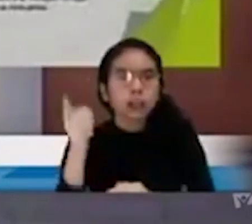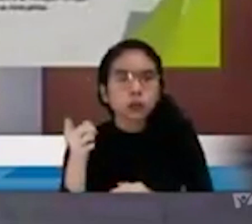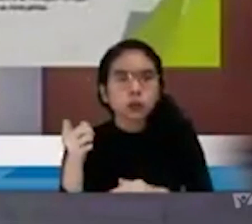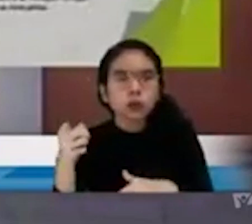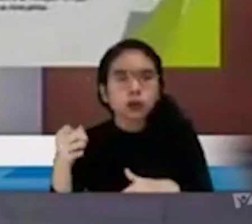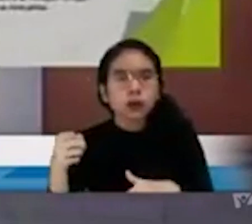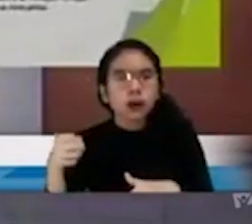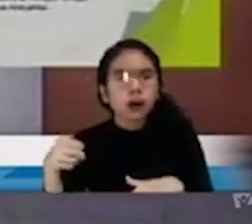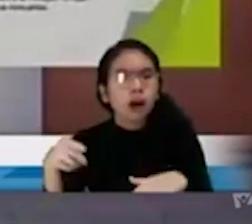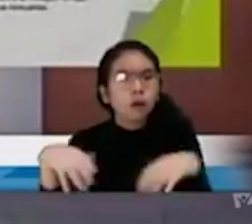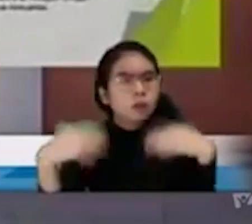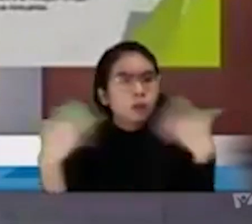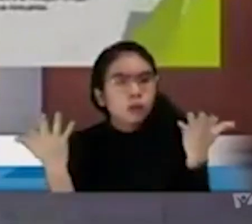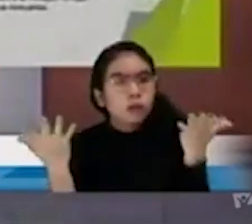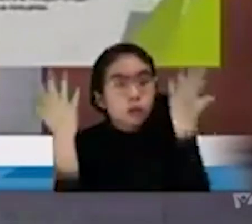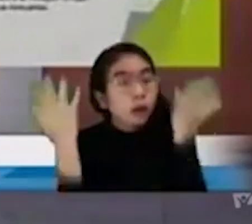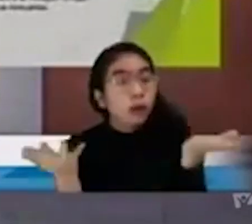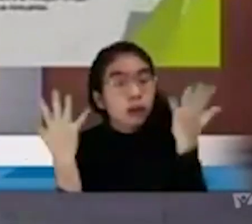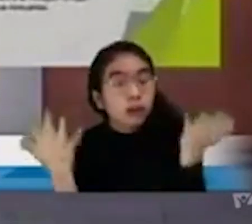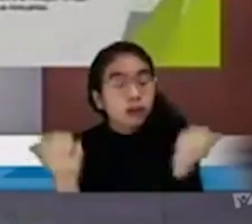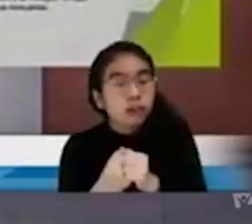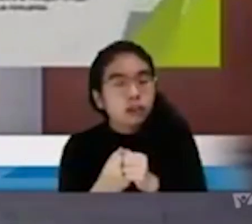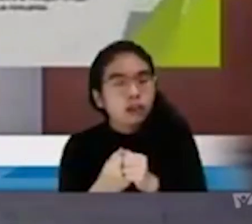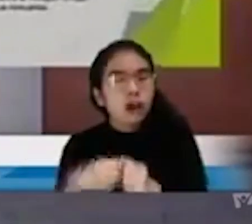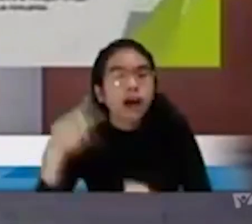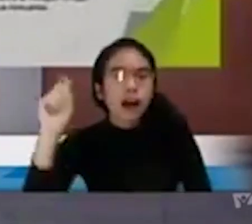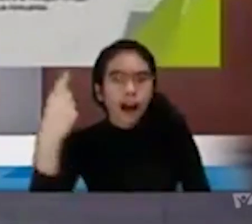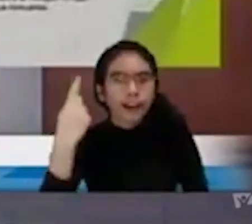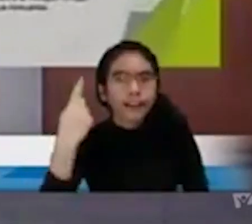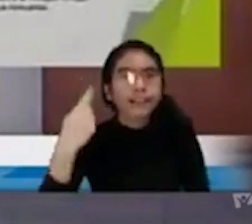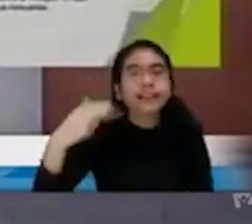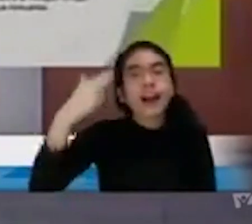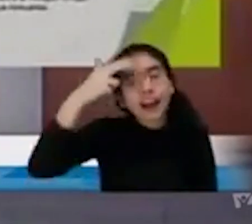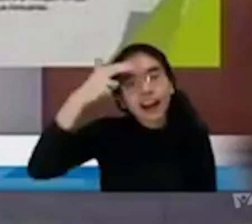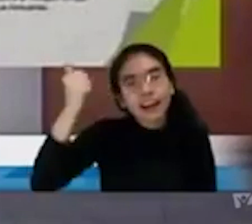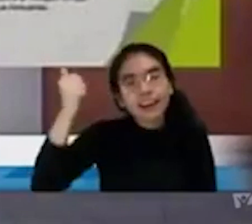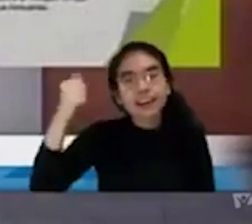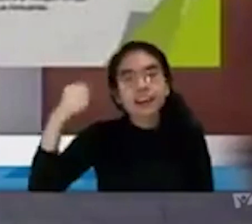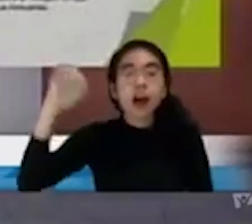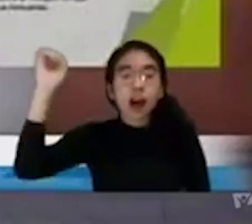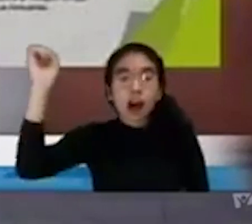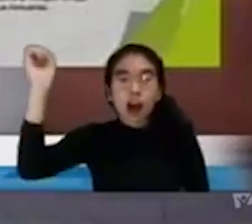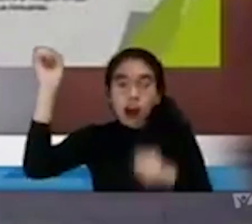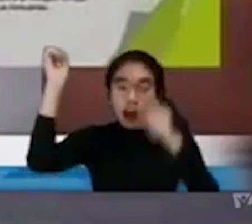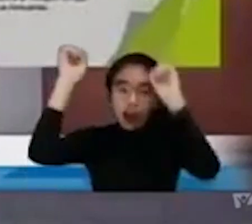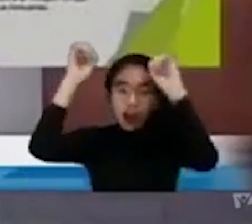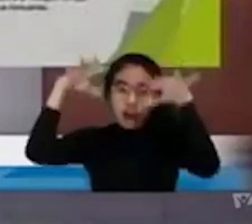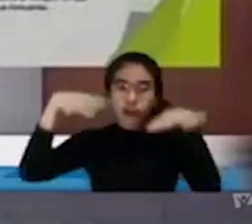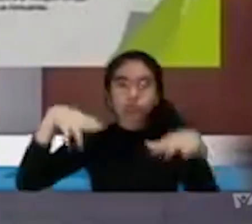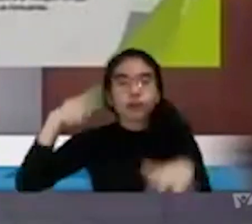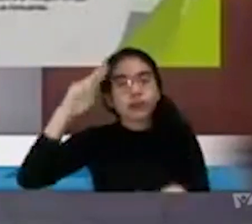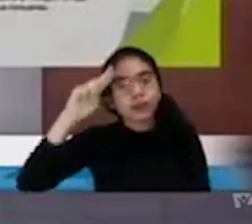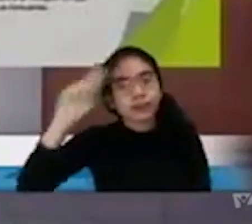Tuhan semata-mata. Sehingga semuanya mereka bekerja dengan maksimal. dan bagaimana